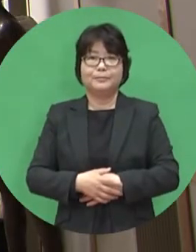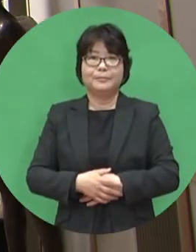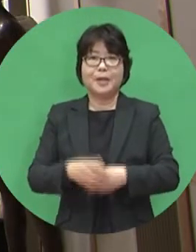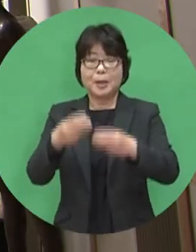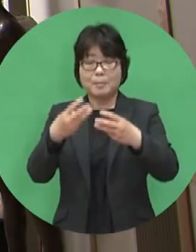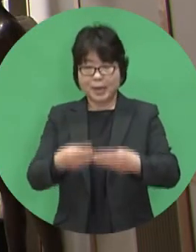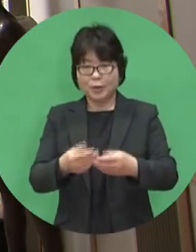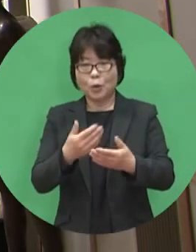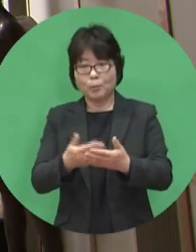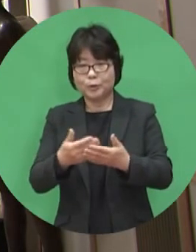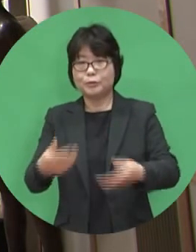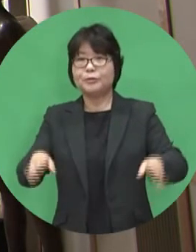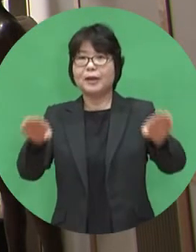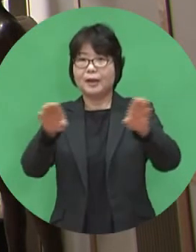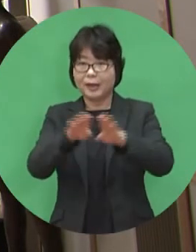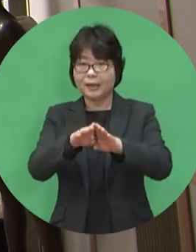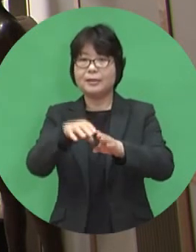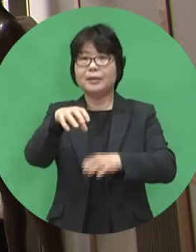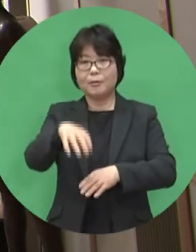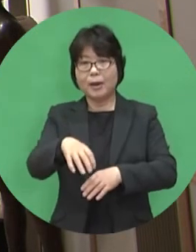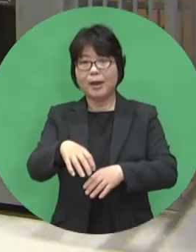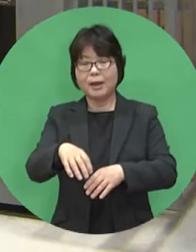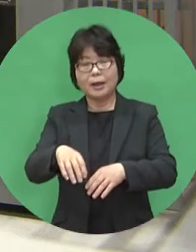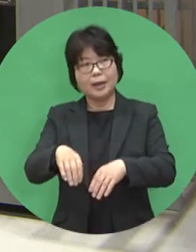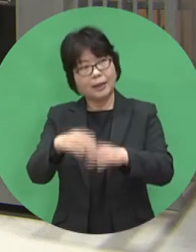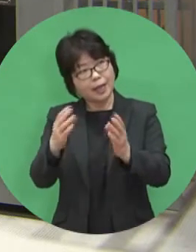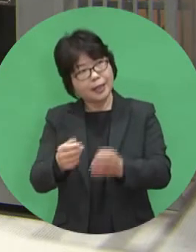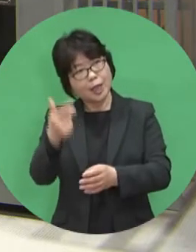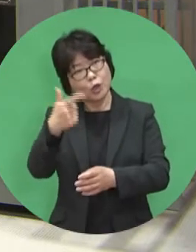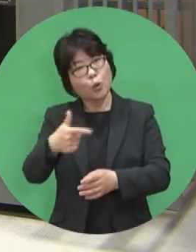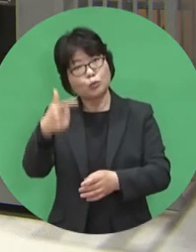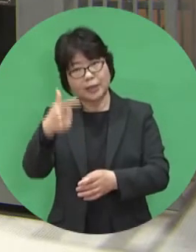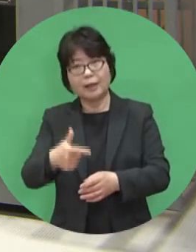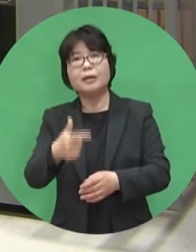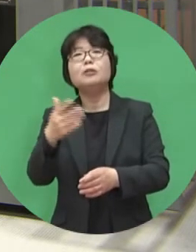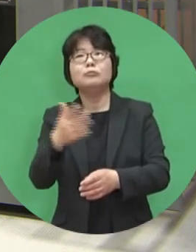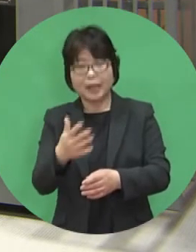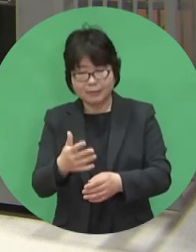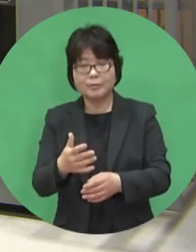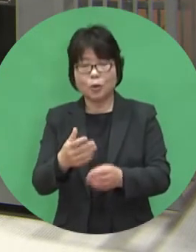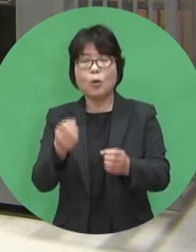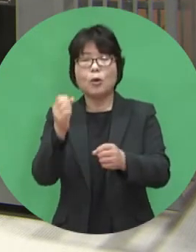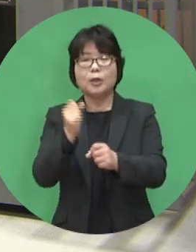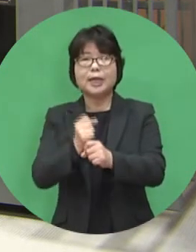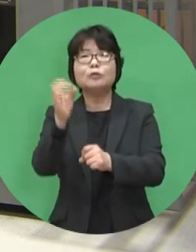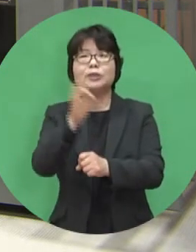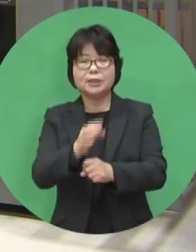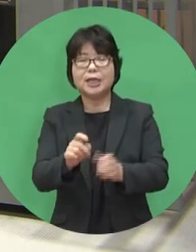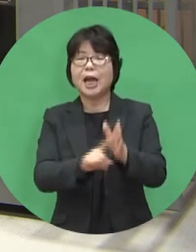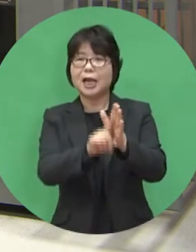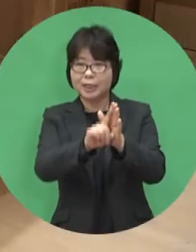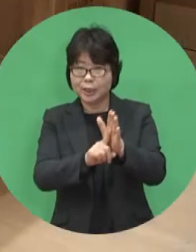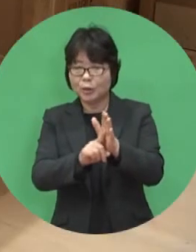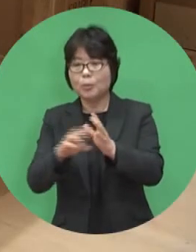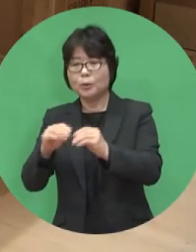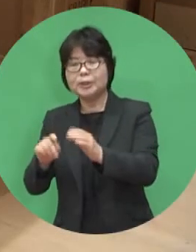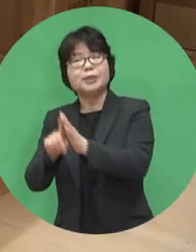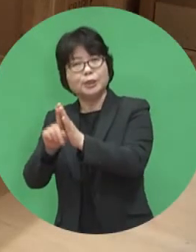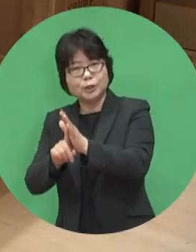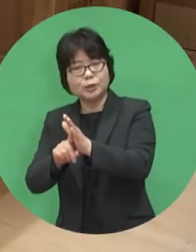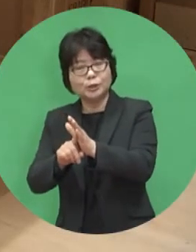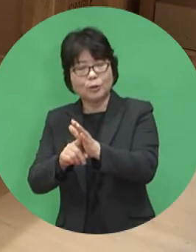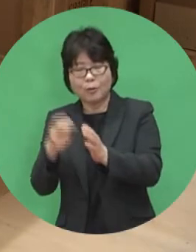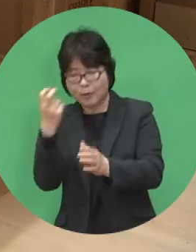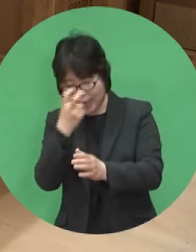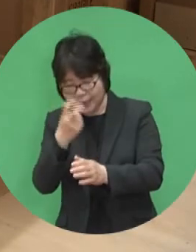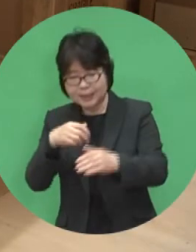三重県立美術館にはおよそ6000点が徹底した気温湿度の管理のもと収蔵庫に収